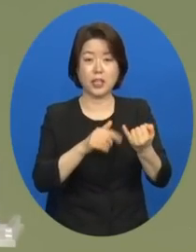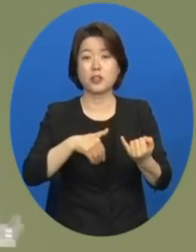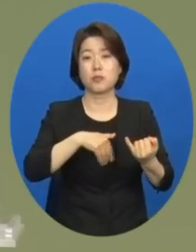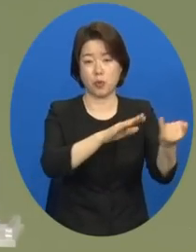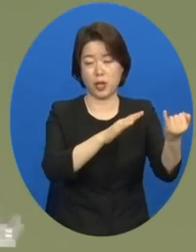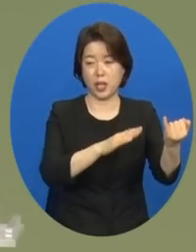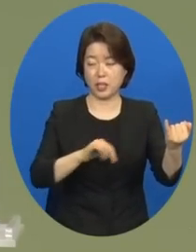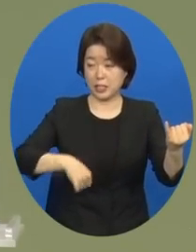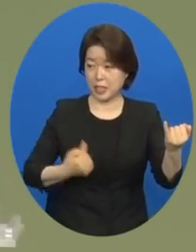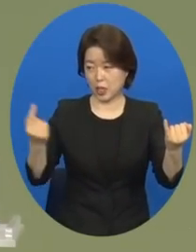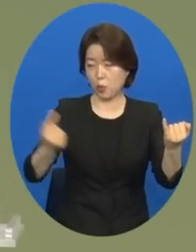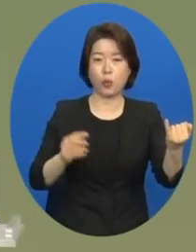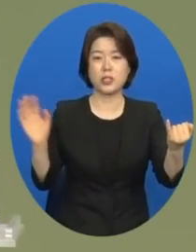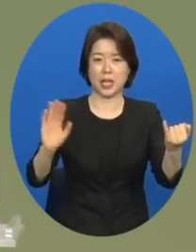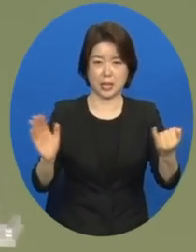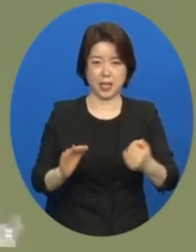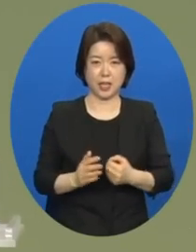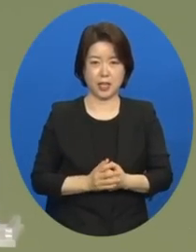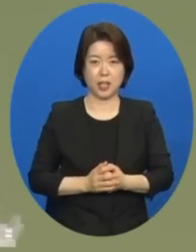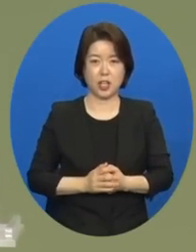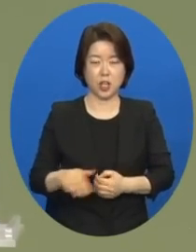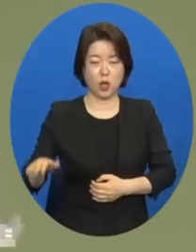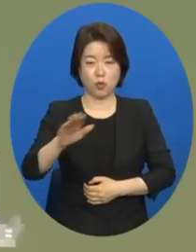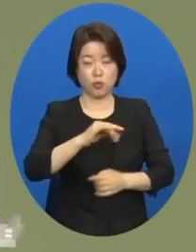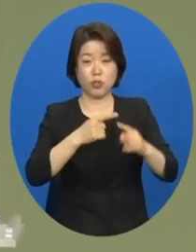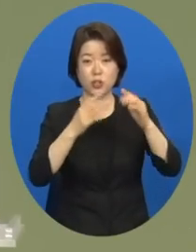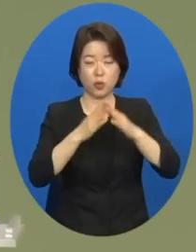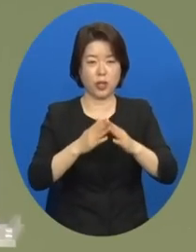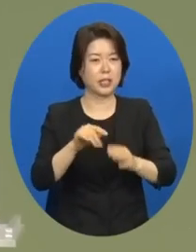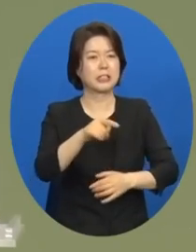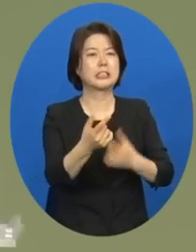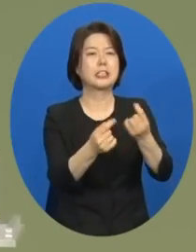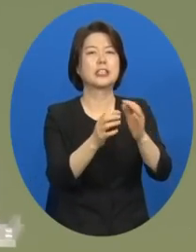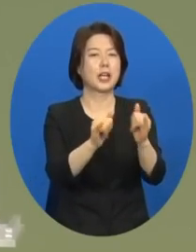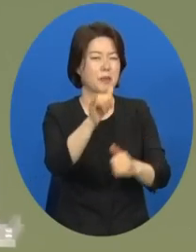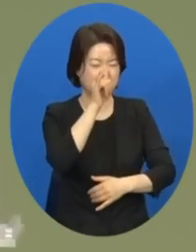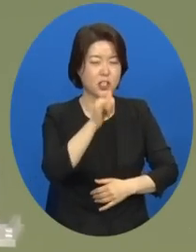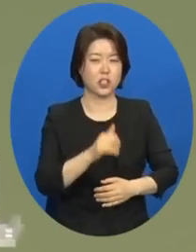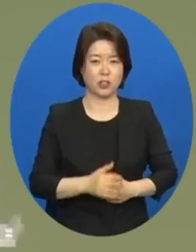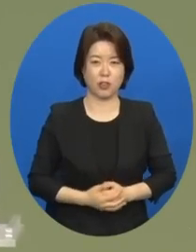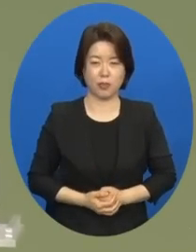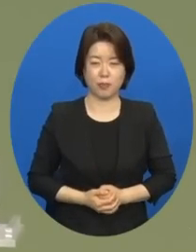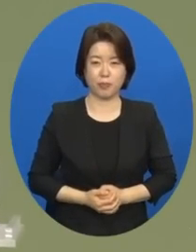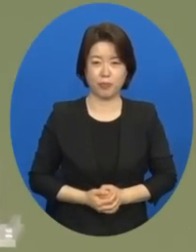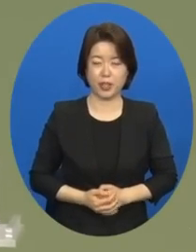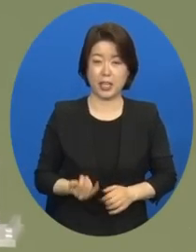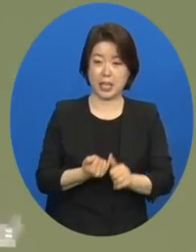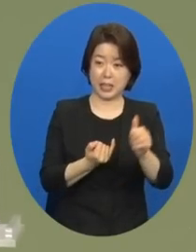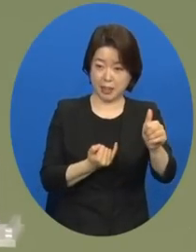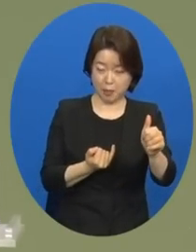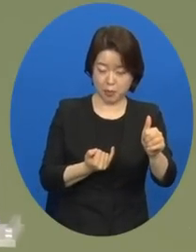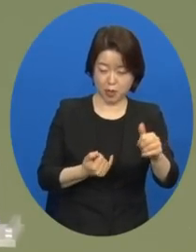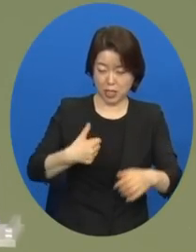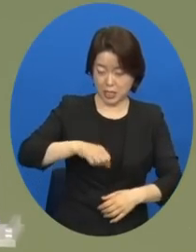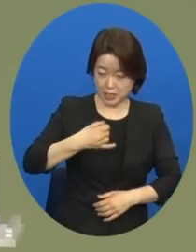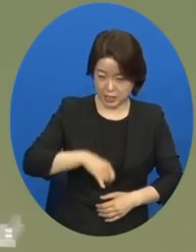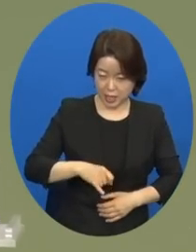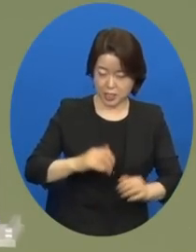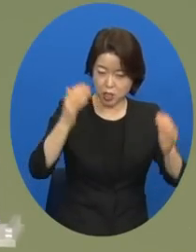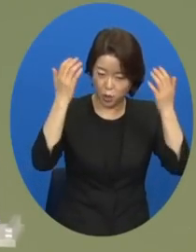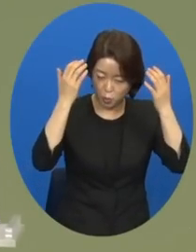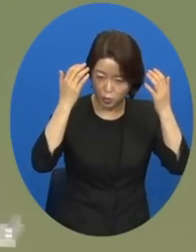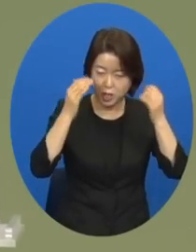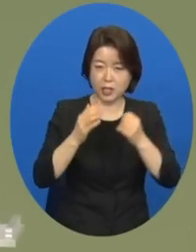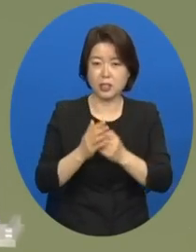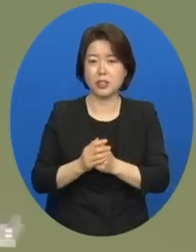우리 교회는 그런 사람이 있어요 그러니 남편과 자녀고 나니 사라에게 위대한